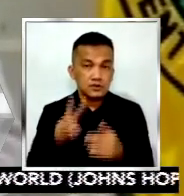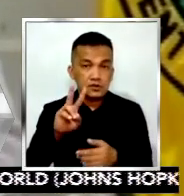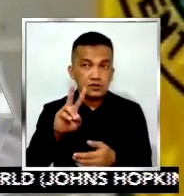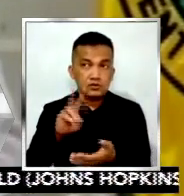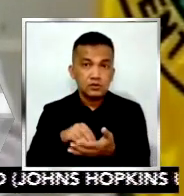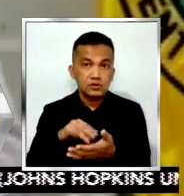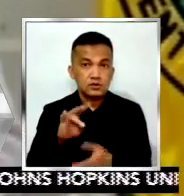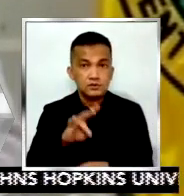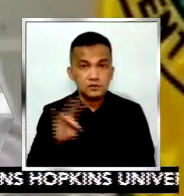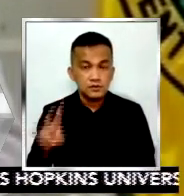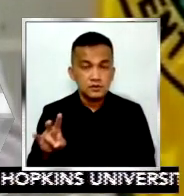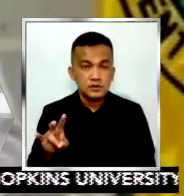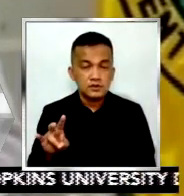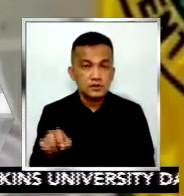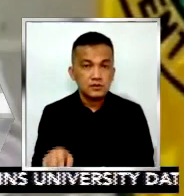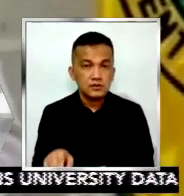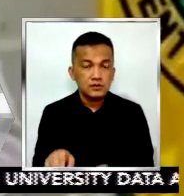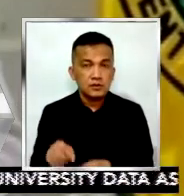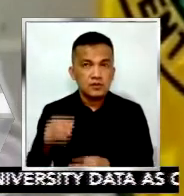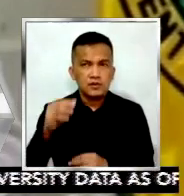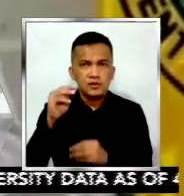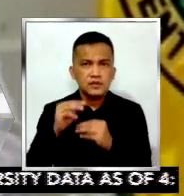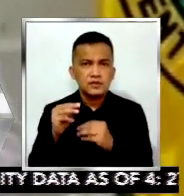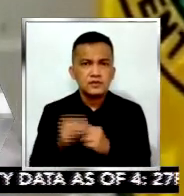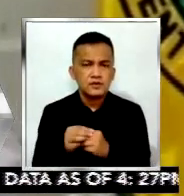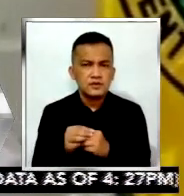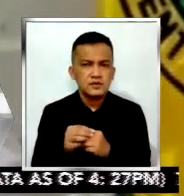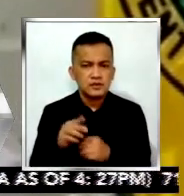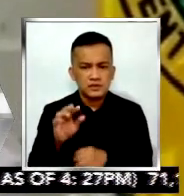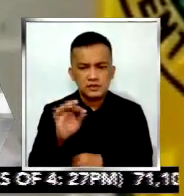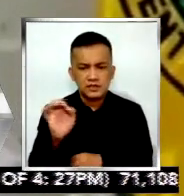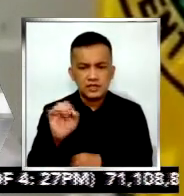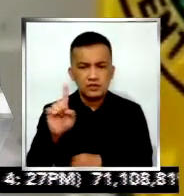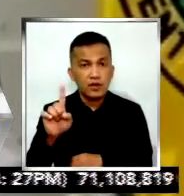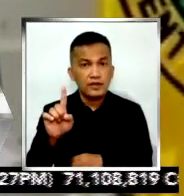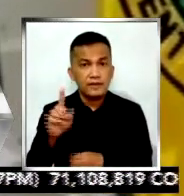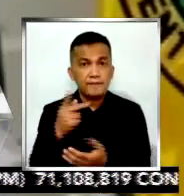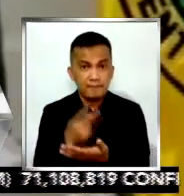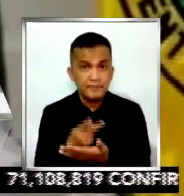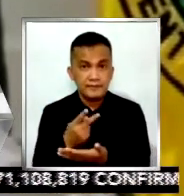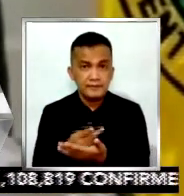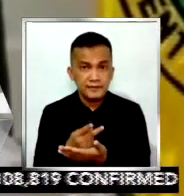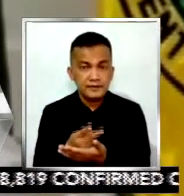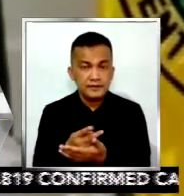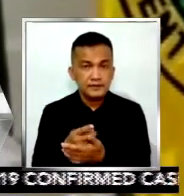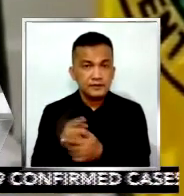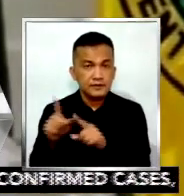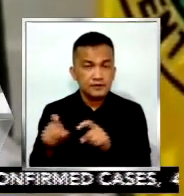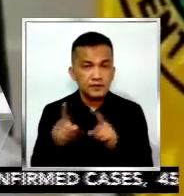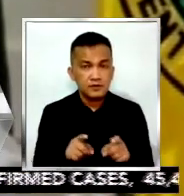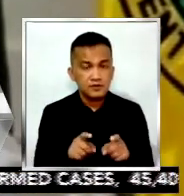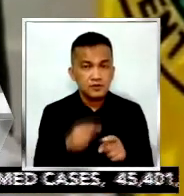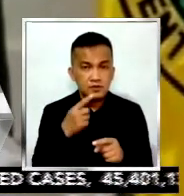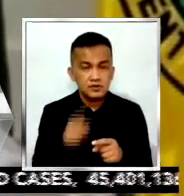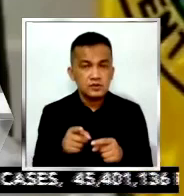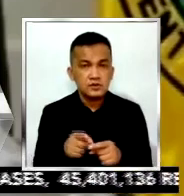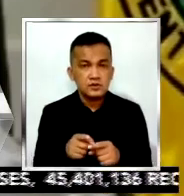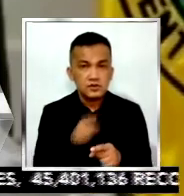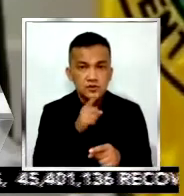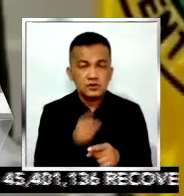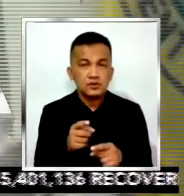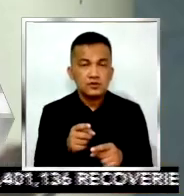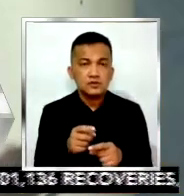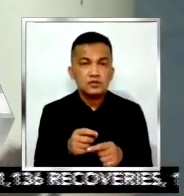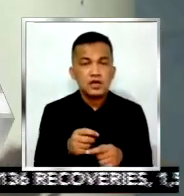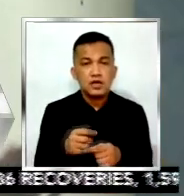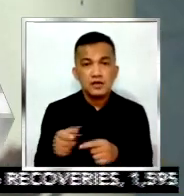2,077 and to a minimum of 901 pesos. The testing inputs are actually subsidized by the national